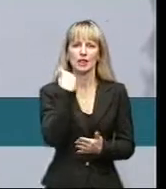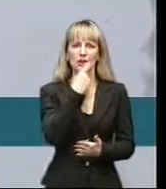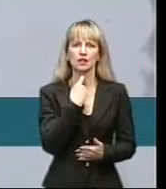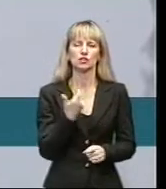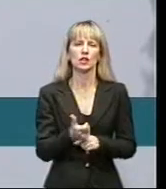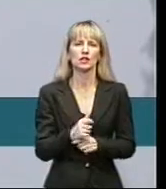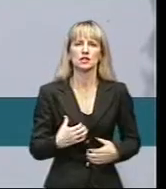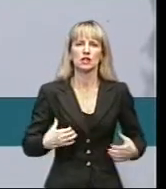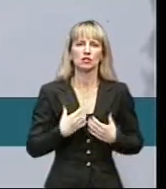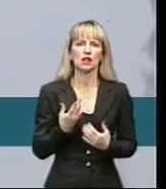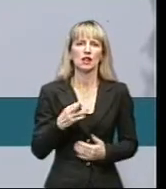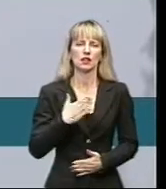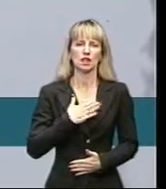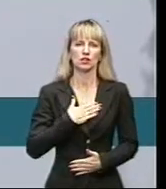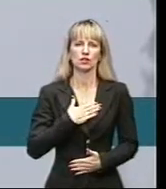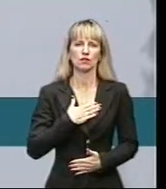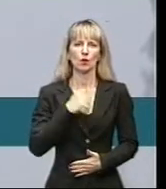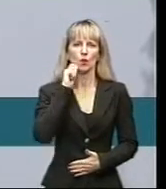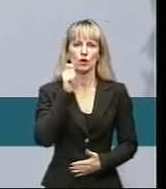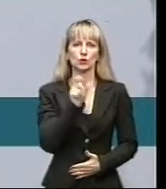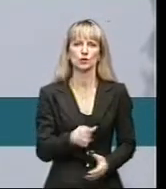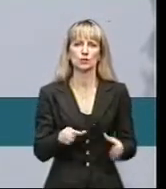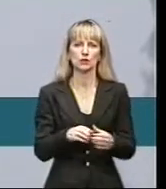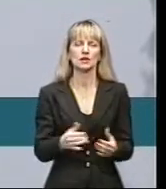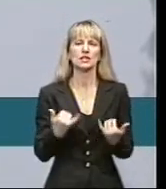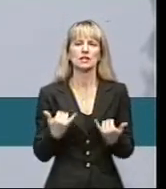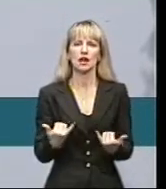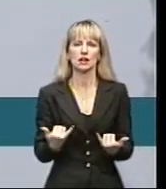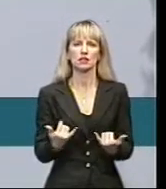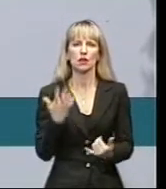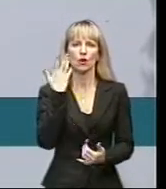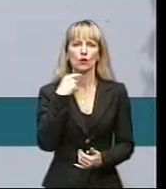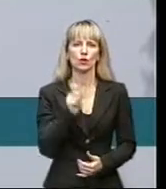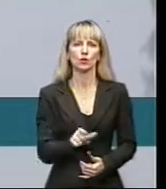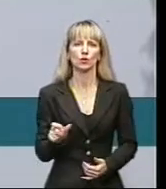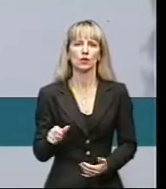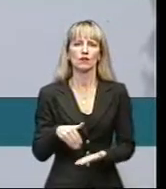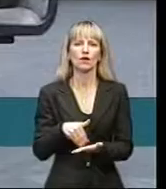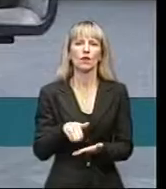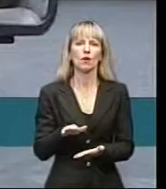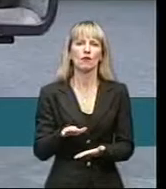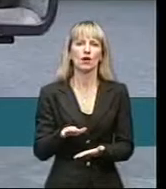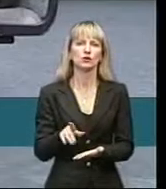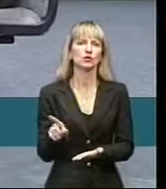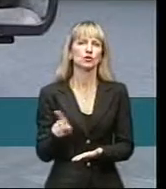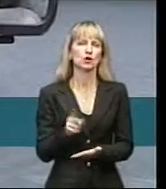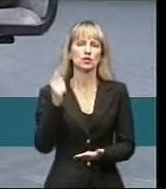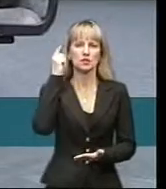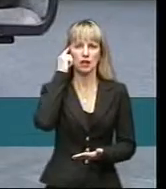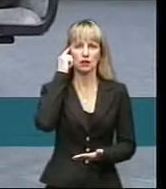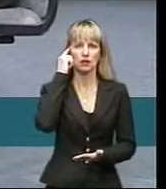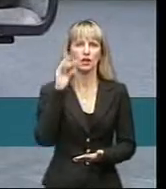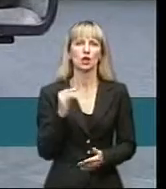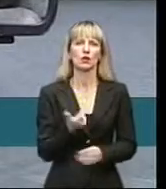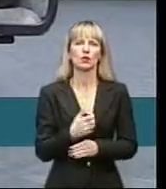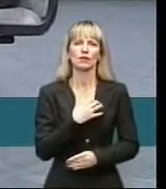для нашого українського суспільства саме зараз, коли люди відмовляються щось знати. І